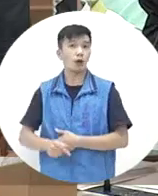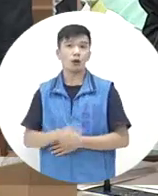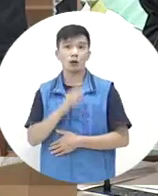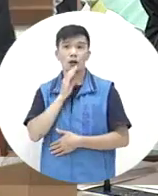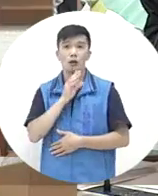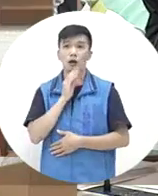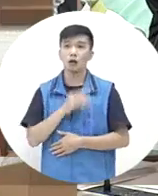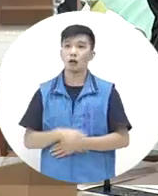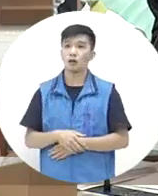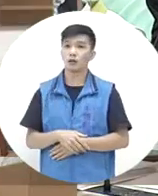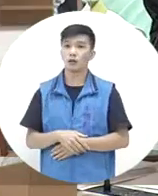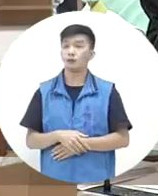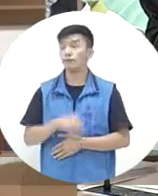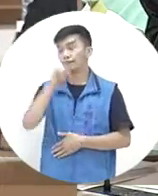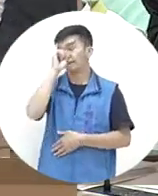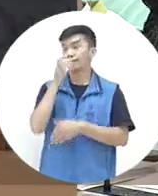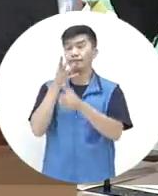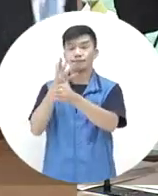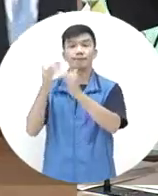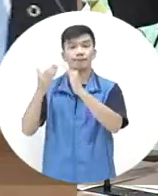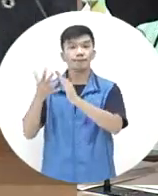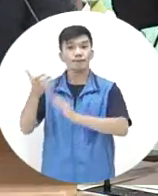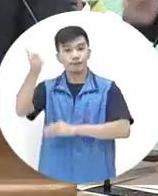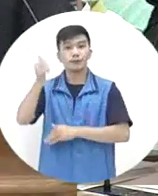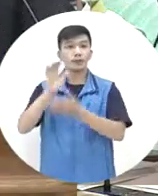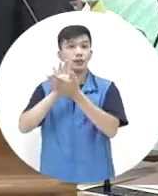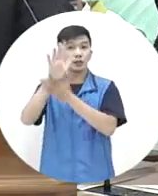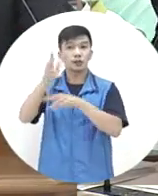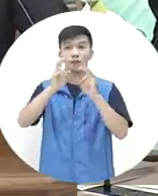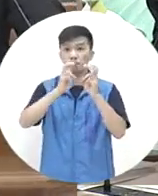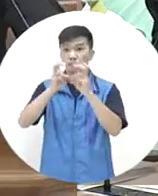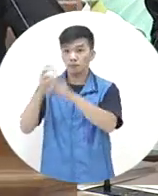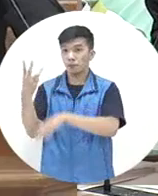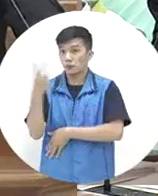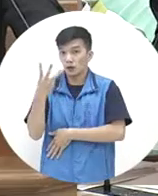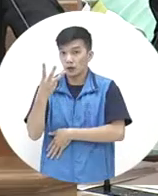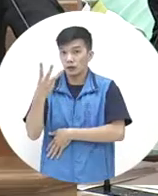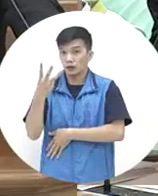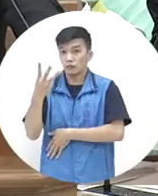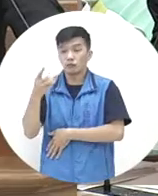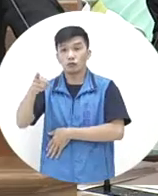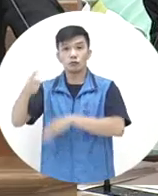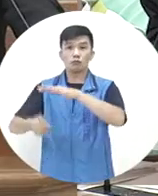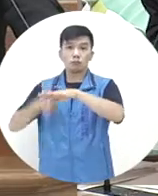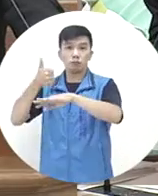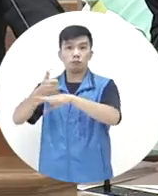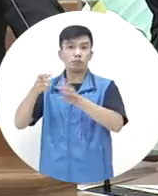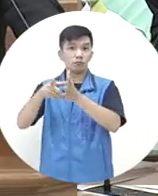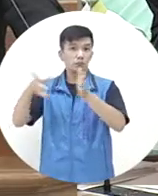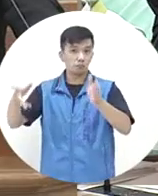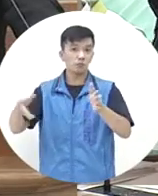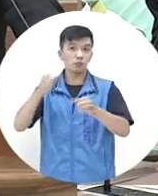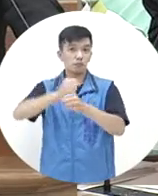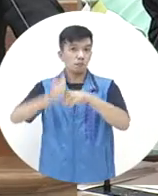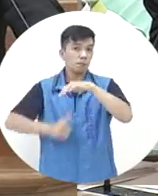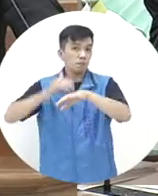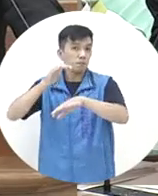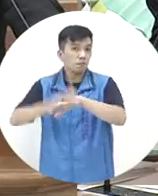你说， 你未来的三条线到底有哪一条线在你任内可以实现？ 你自己新增的八